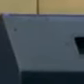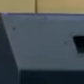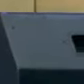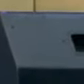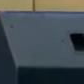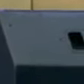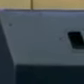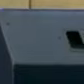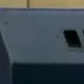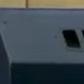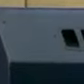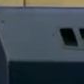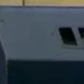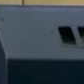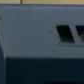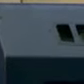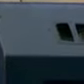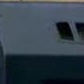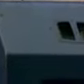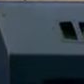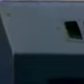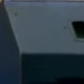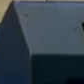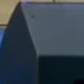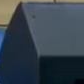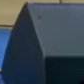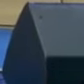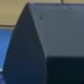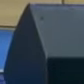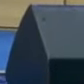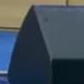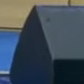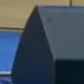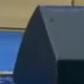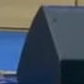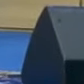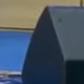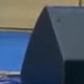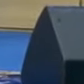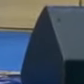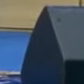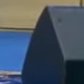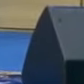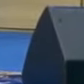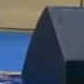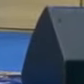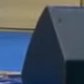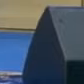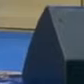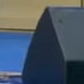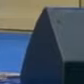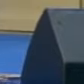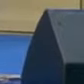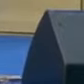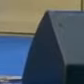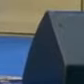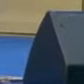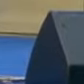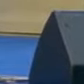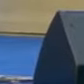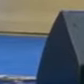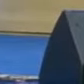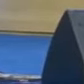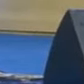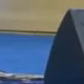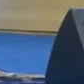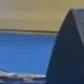miracle délivrance le surnaturel venant si chaque vie au